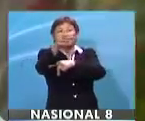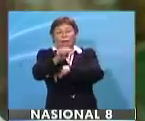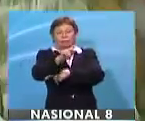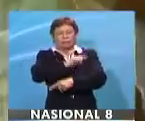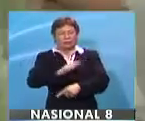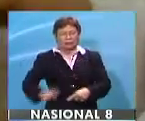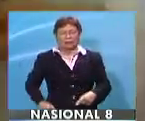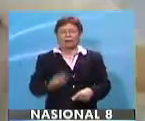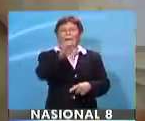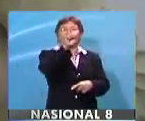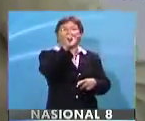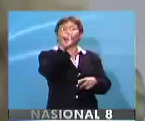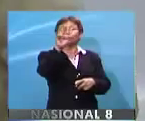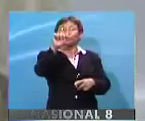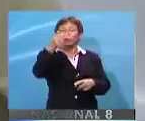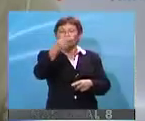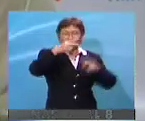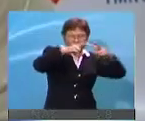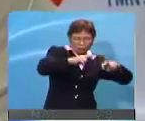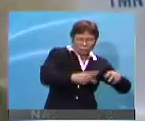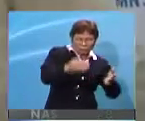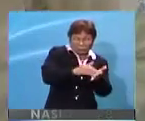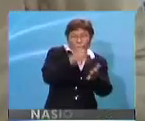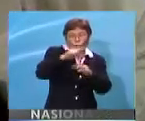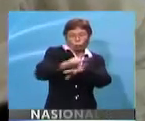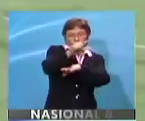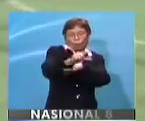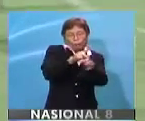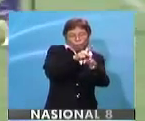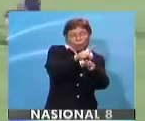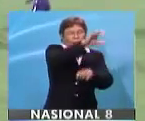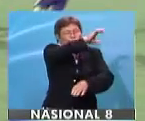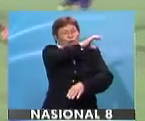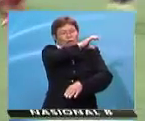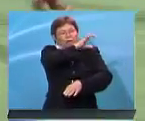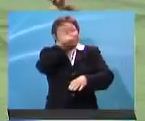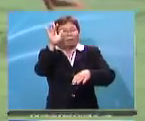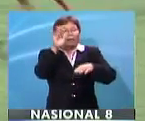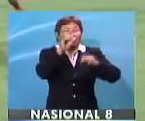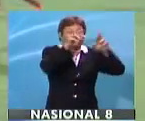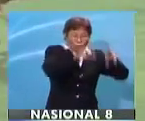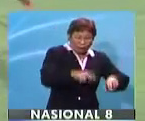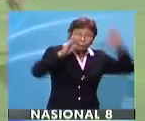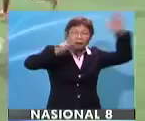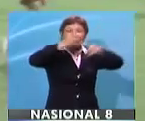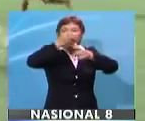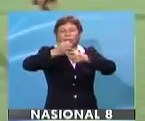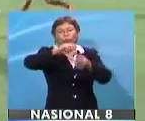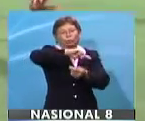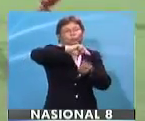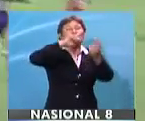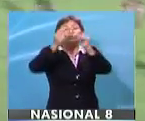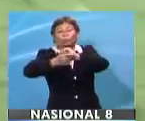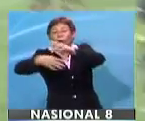Tengku Abdullah Sultan Ahmad Shah untuk mengkaji semula sama ada menggunakan kepakaran jurulatih sentuhan anak tempatan atau beralih kepada